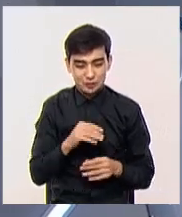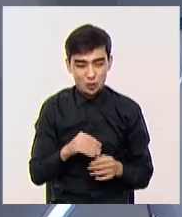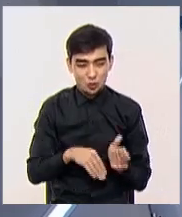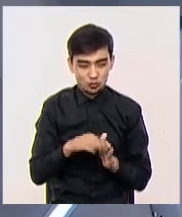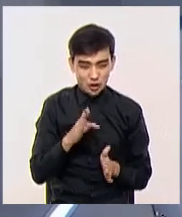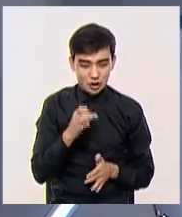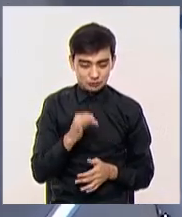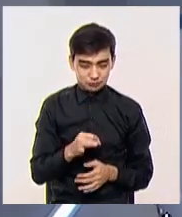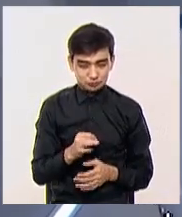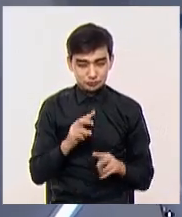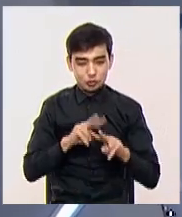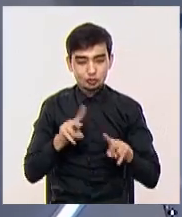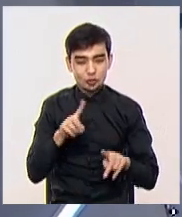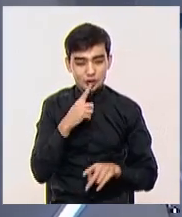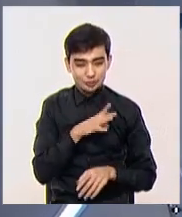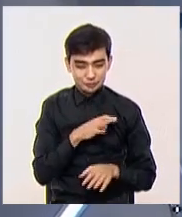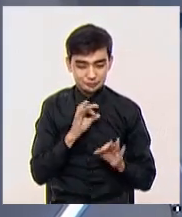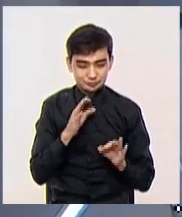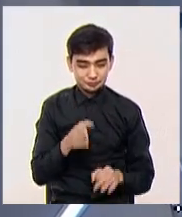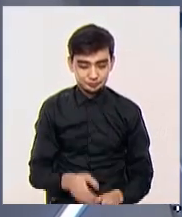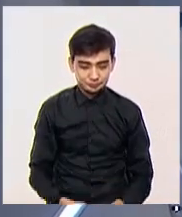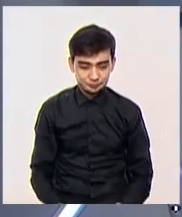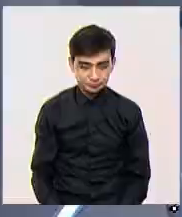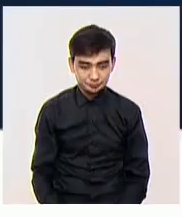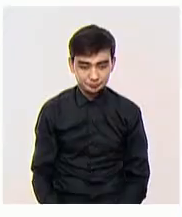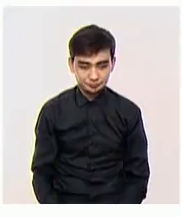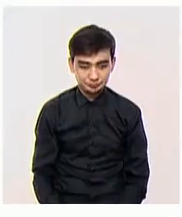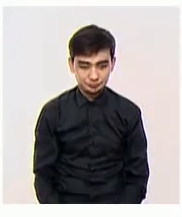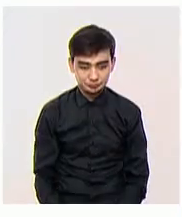что говорят звезды о 2022-м.